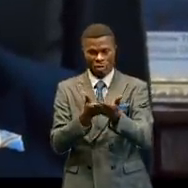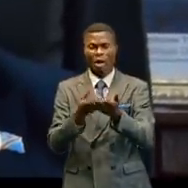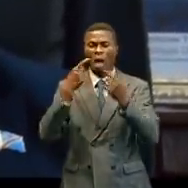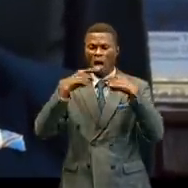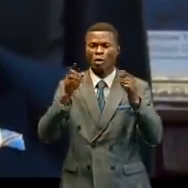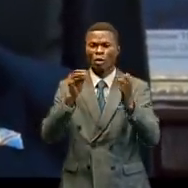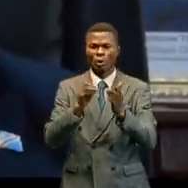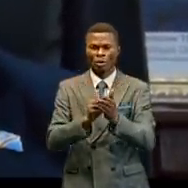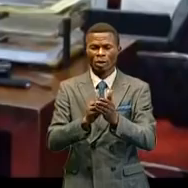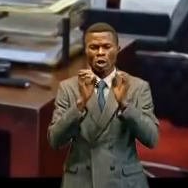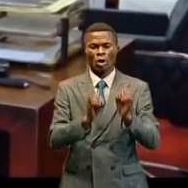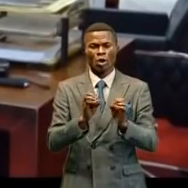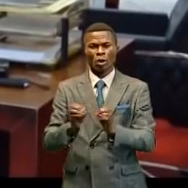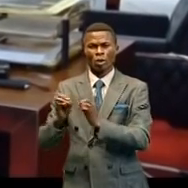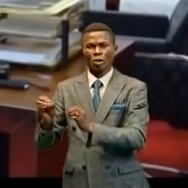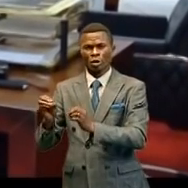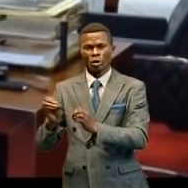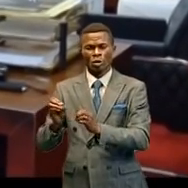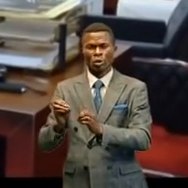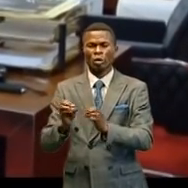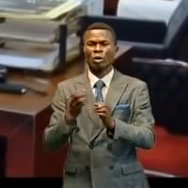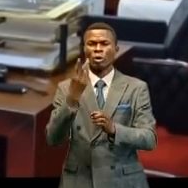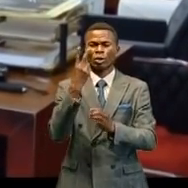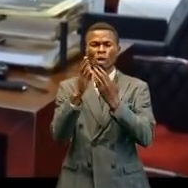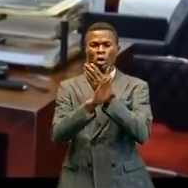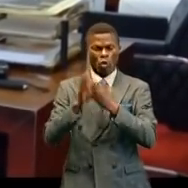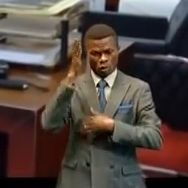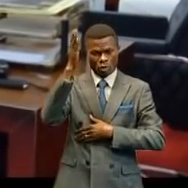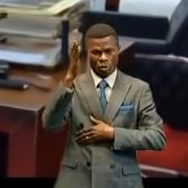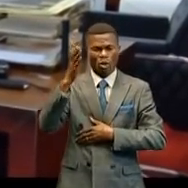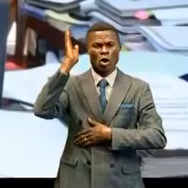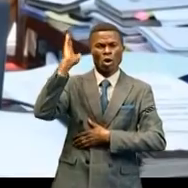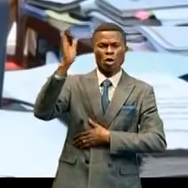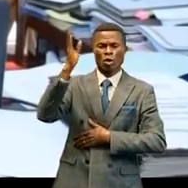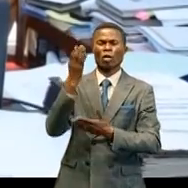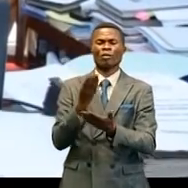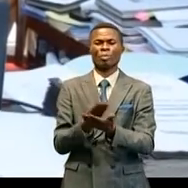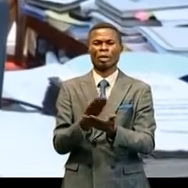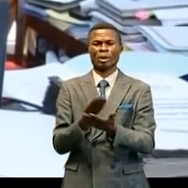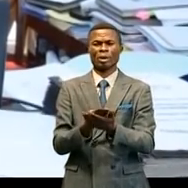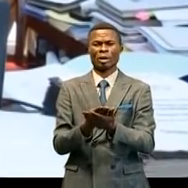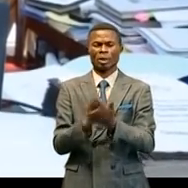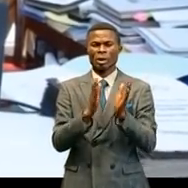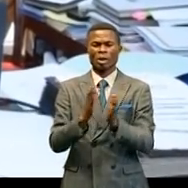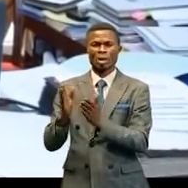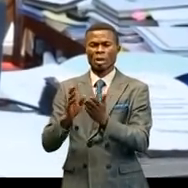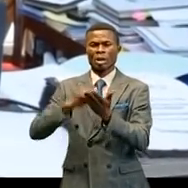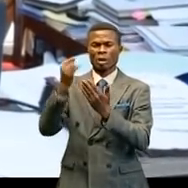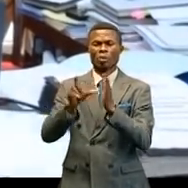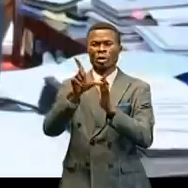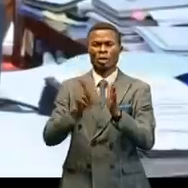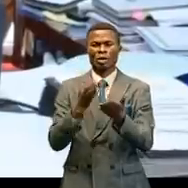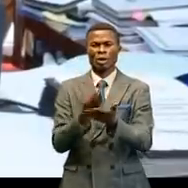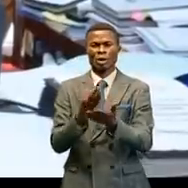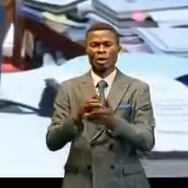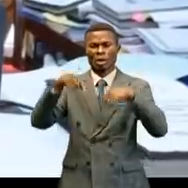annoncé l'organisation à partir du 2 août prochain des conférences budgétaires pour l'élaboration du projet de loi de finances